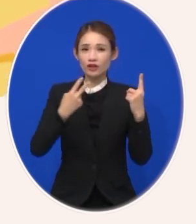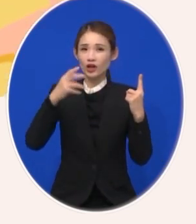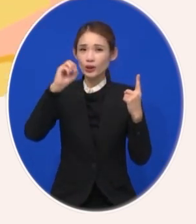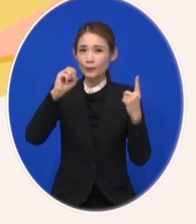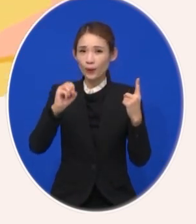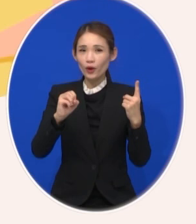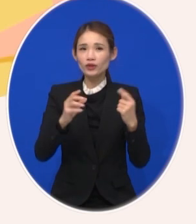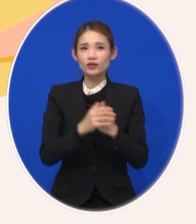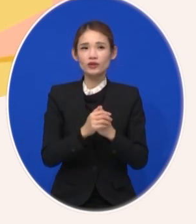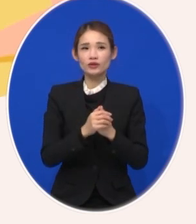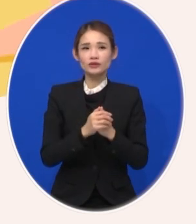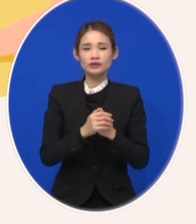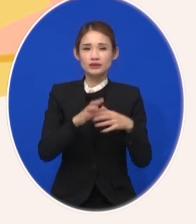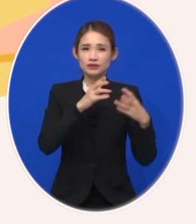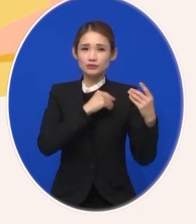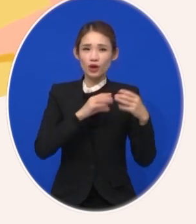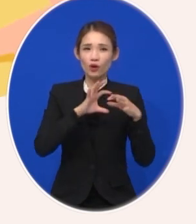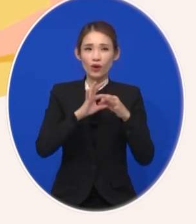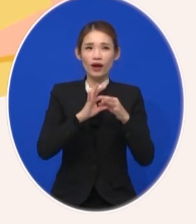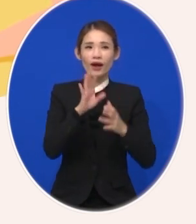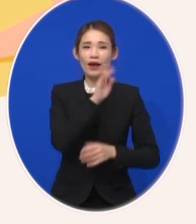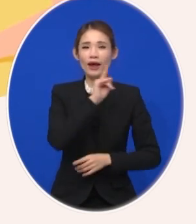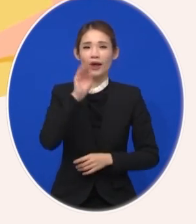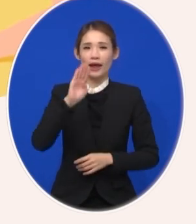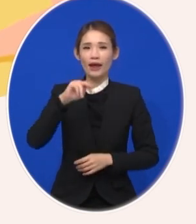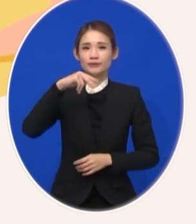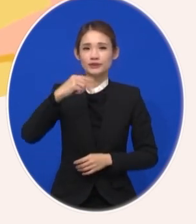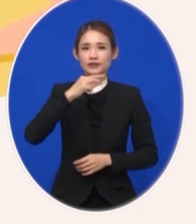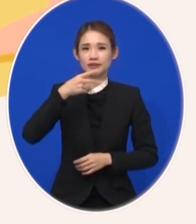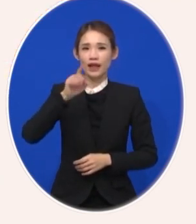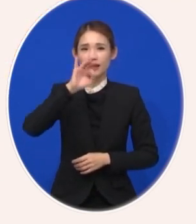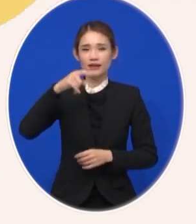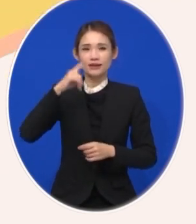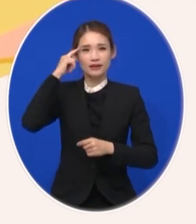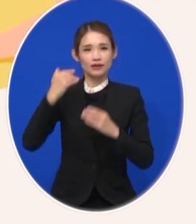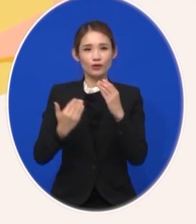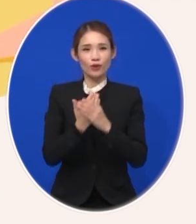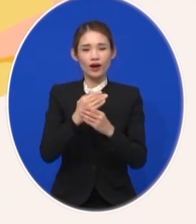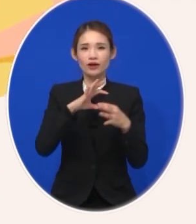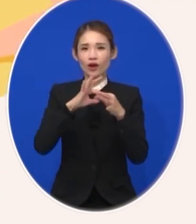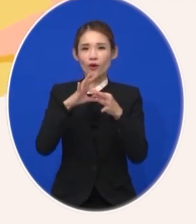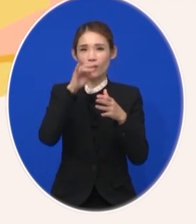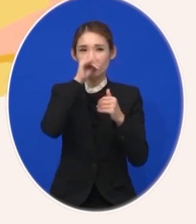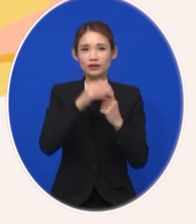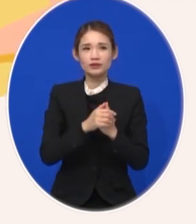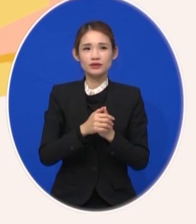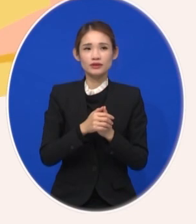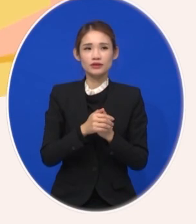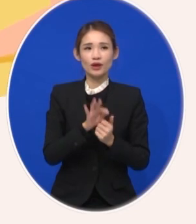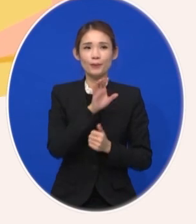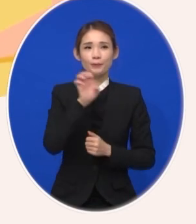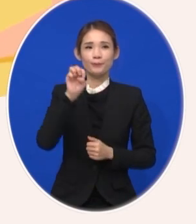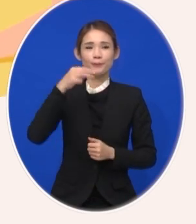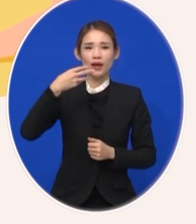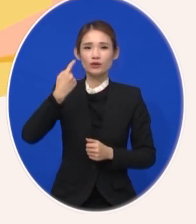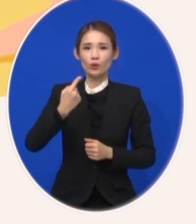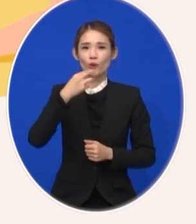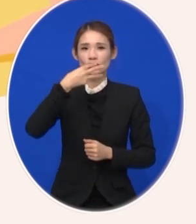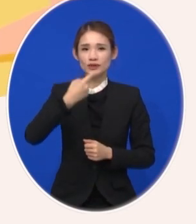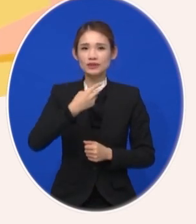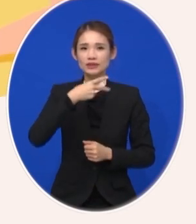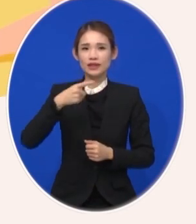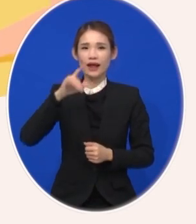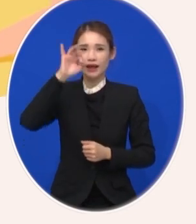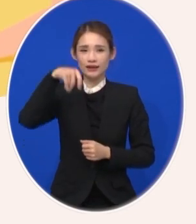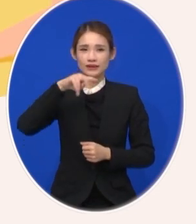2% 확률로 심혈관계 기형과 연관될 수 있습니다. 류마티스 관절염에 사용되는 메토트렉세이트의